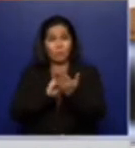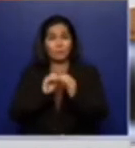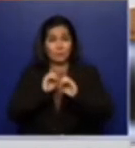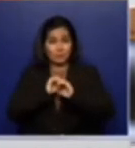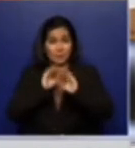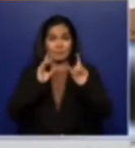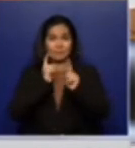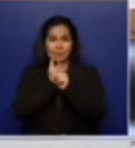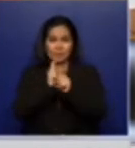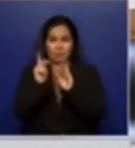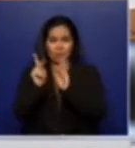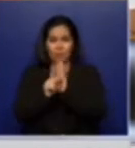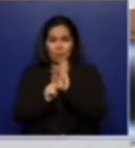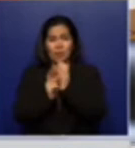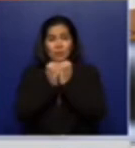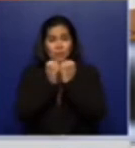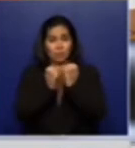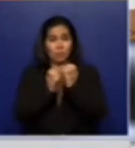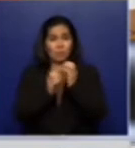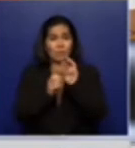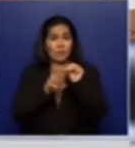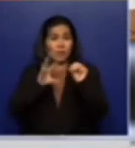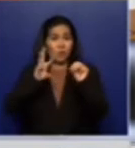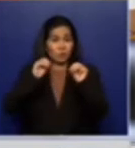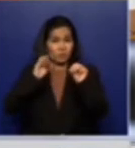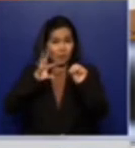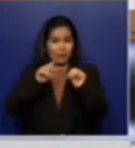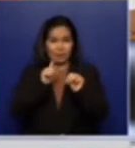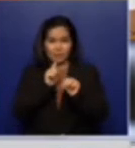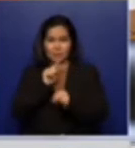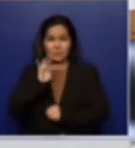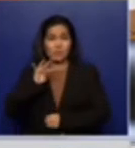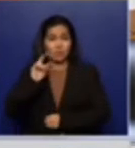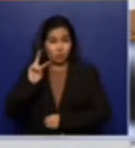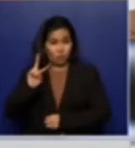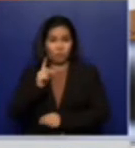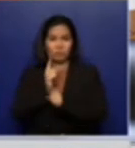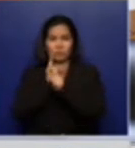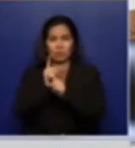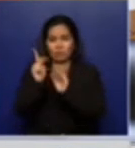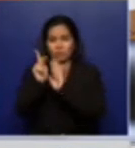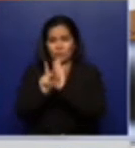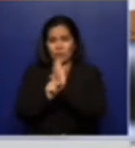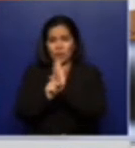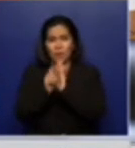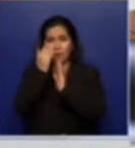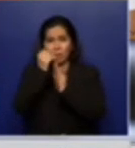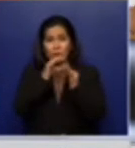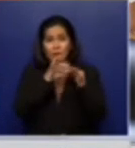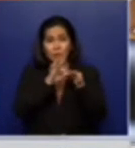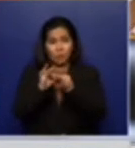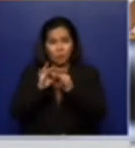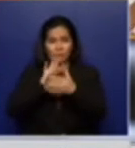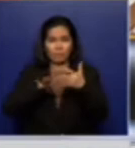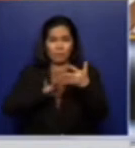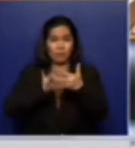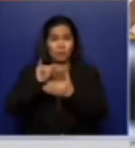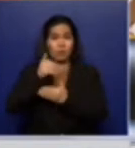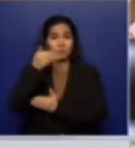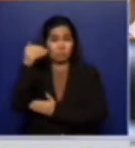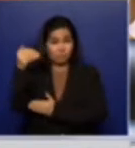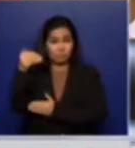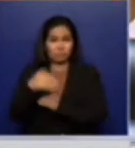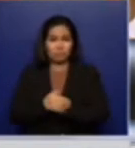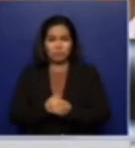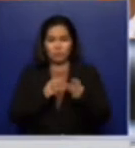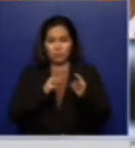60ตามรัฐธรรมนูญ65แล้วก็142ก็คือเพื่อพิงกับยุทธศาสตร์ชาติเพราะฉะนั้นการจัด